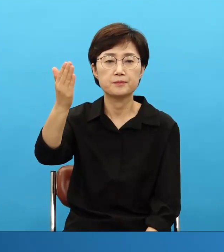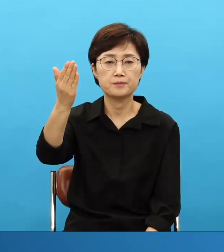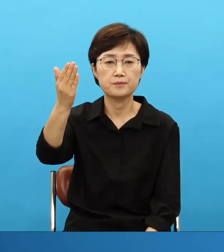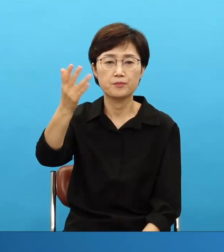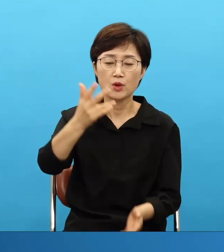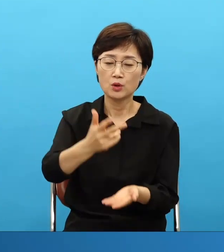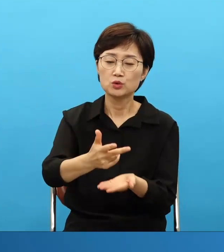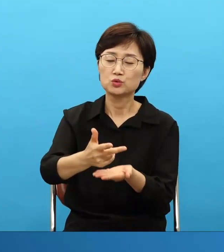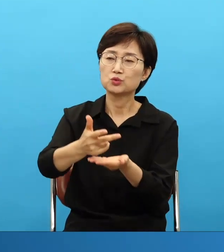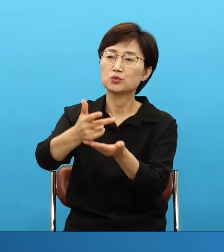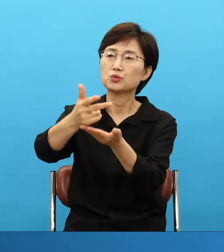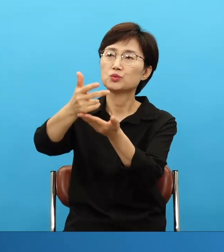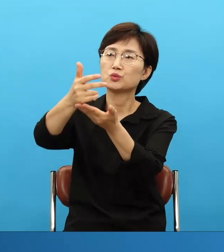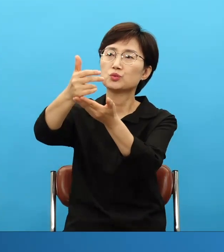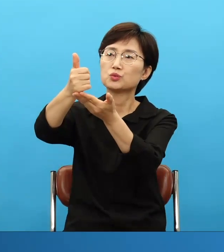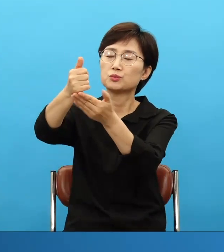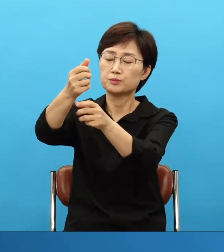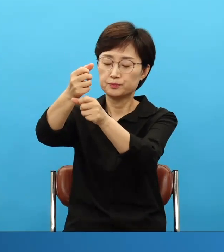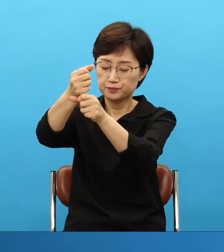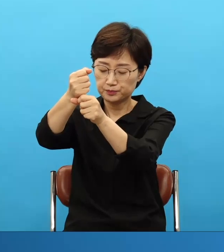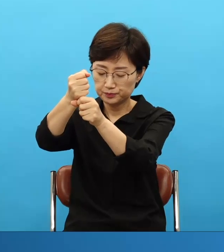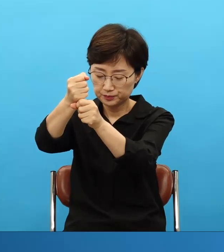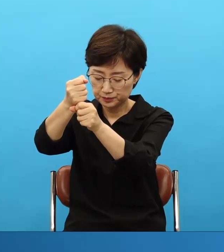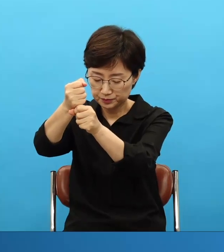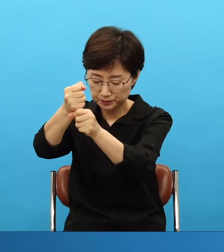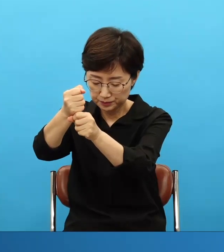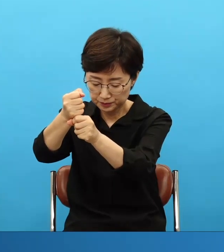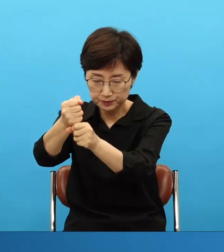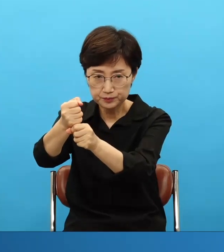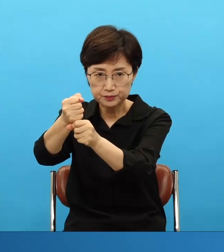일이라 주님을